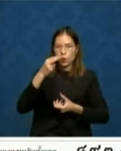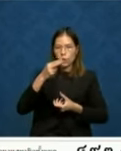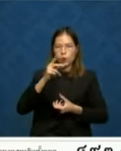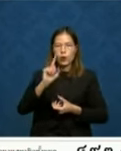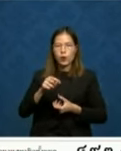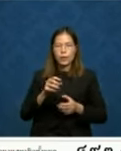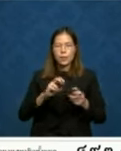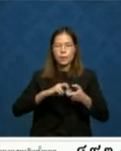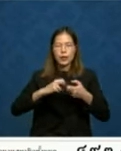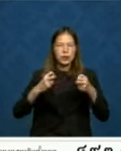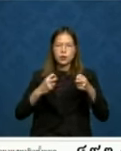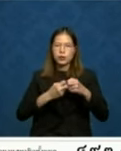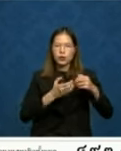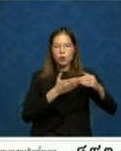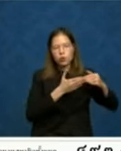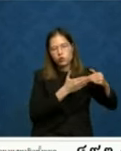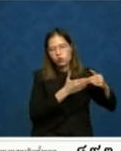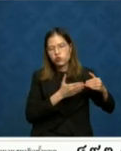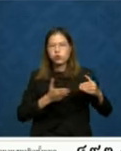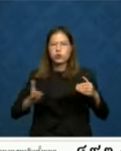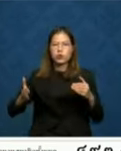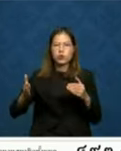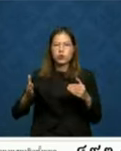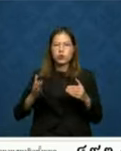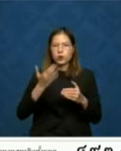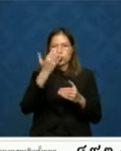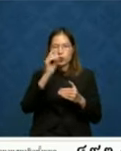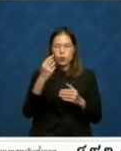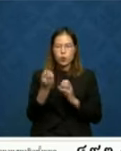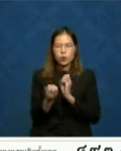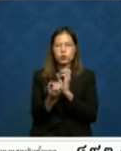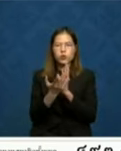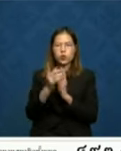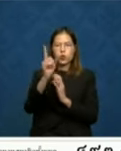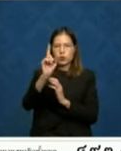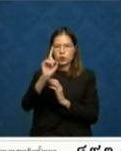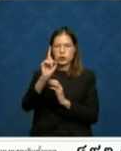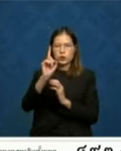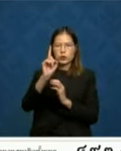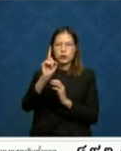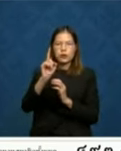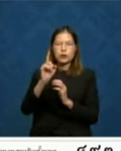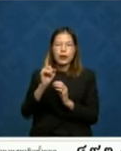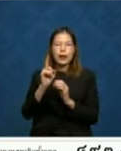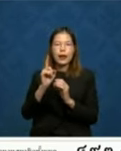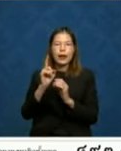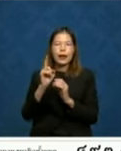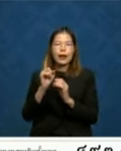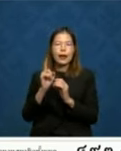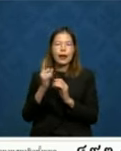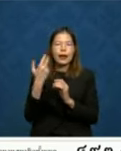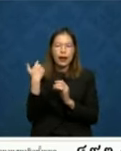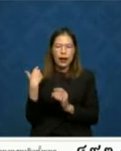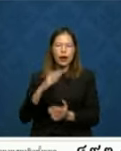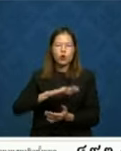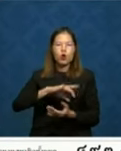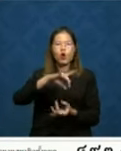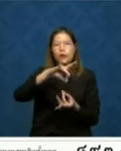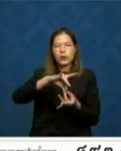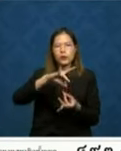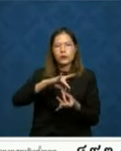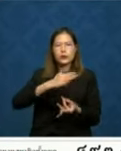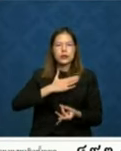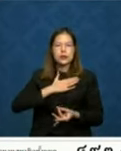นี้มีปัญหามาอย่างยาวนานส่งผลกระทบอย่างยิ่งต่อยาสูบเบอร์เล่จังหวัดสุโขทัยของดิฉันค่